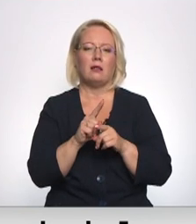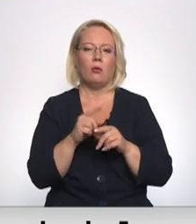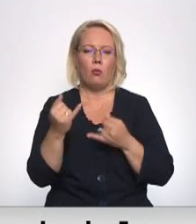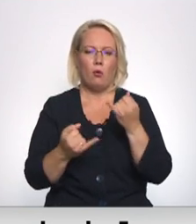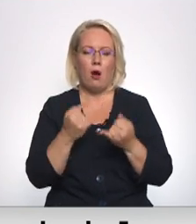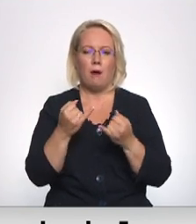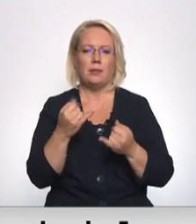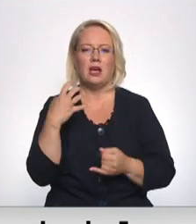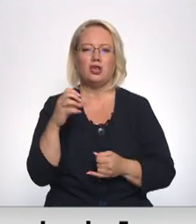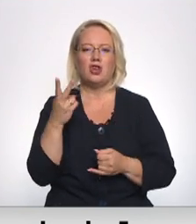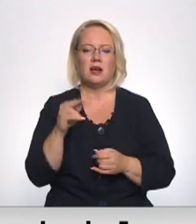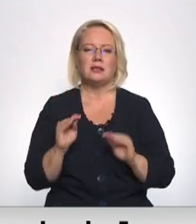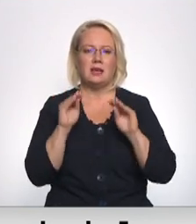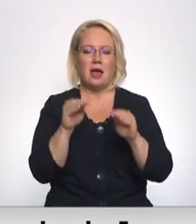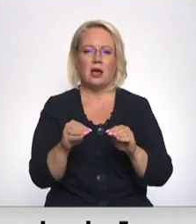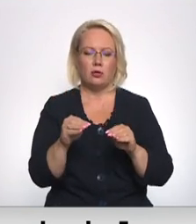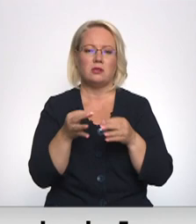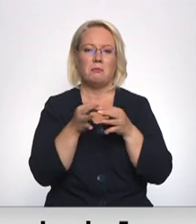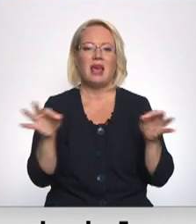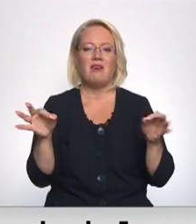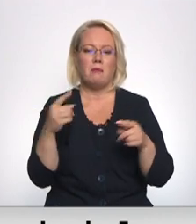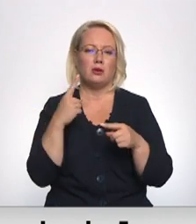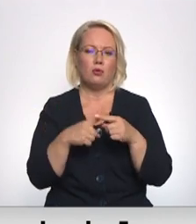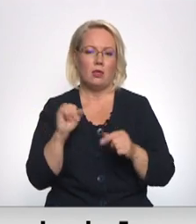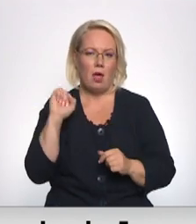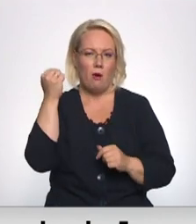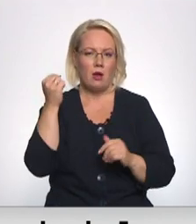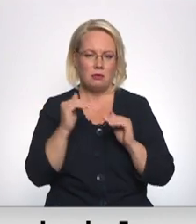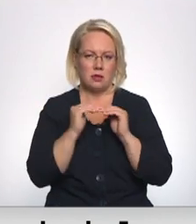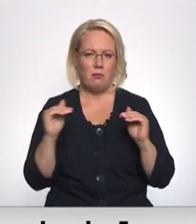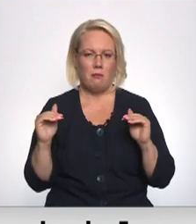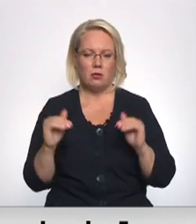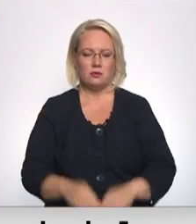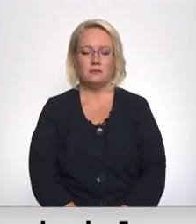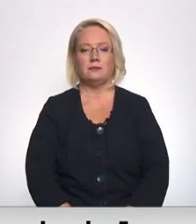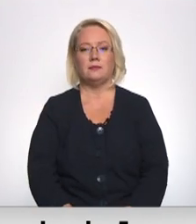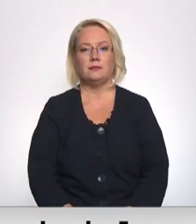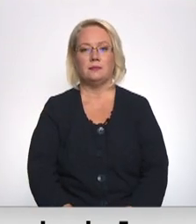brīvības un demokrātijas pamatus. Sandra Leitāne, Andris Pāns, Vidzemes televīzija.